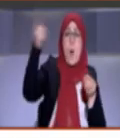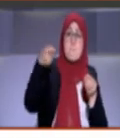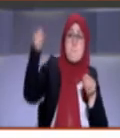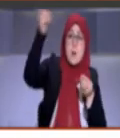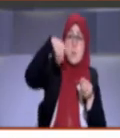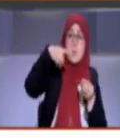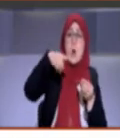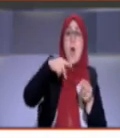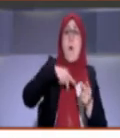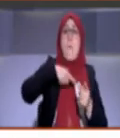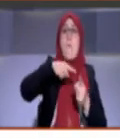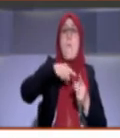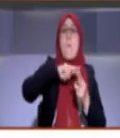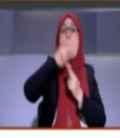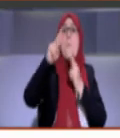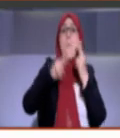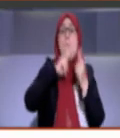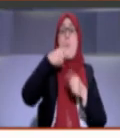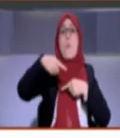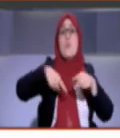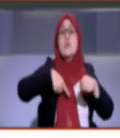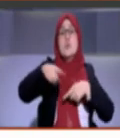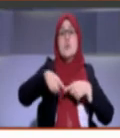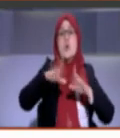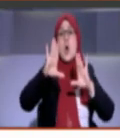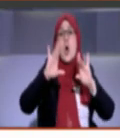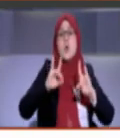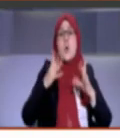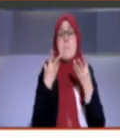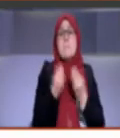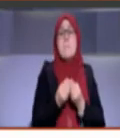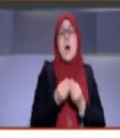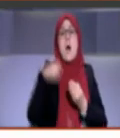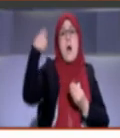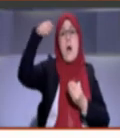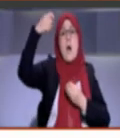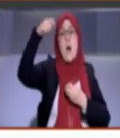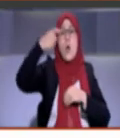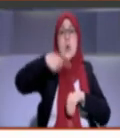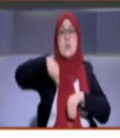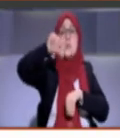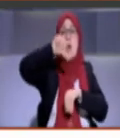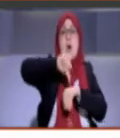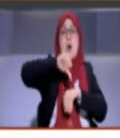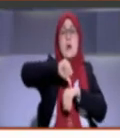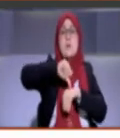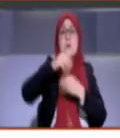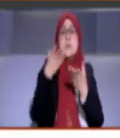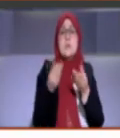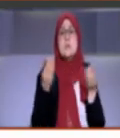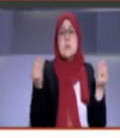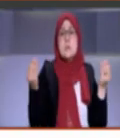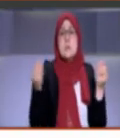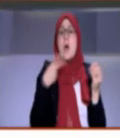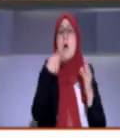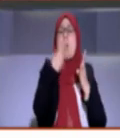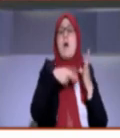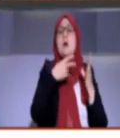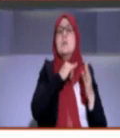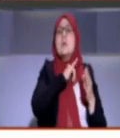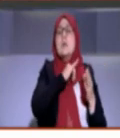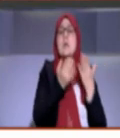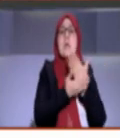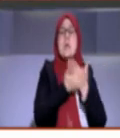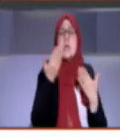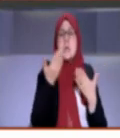مع رؤساء وزراء المقاطعات في المانيا عشان يتخذوا التدابير الجديده بناء على